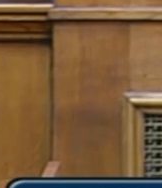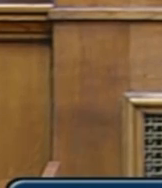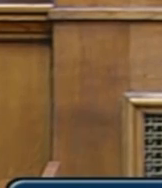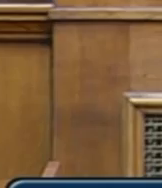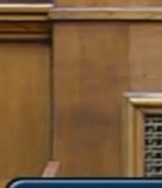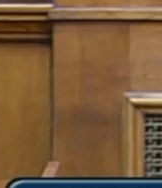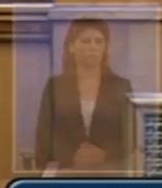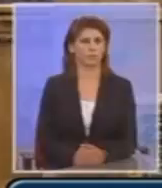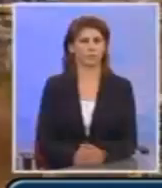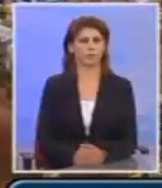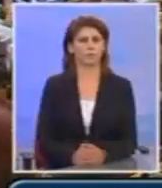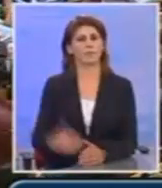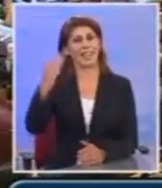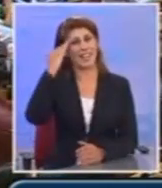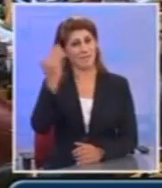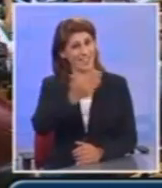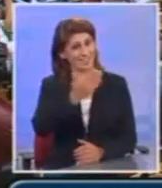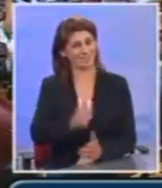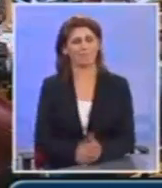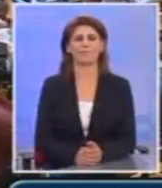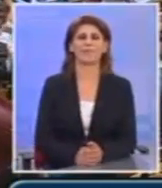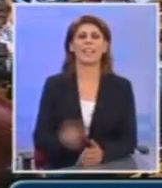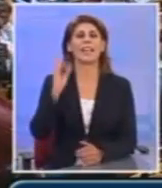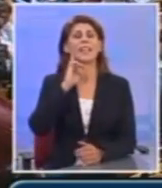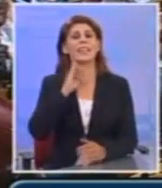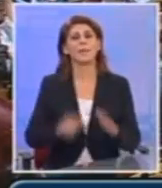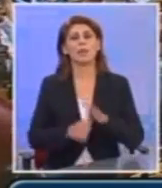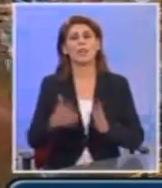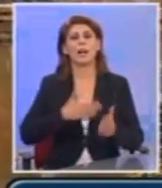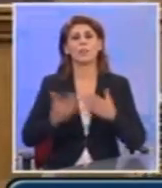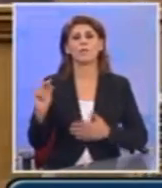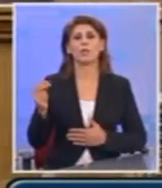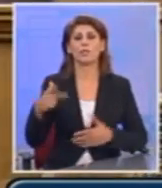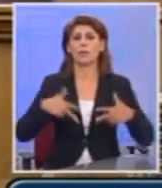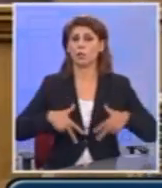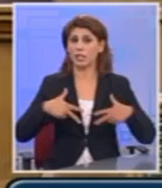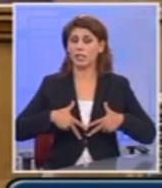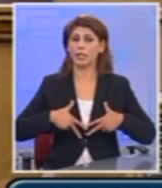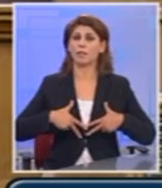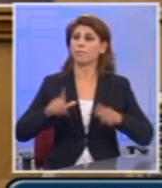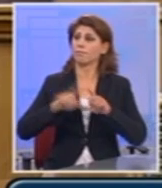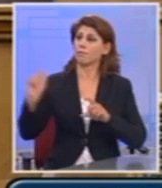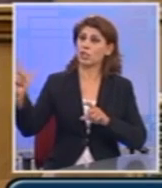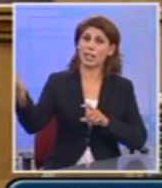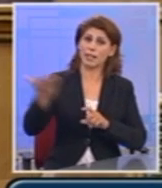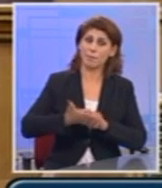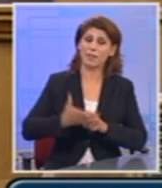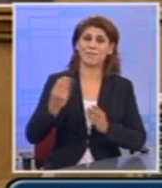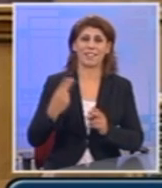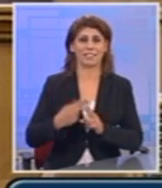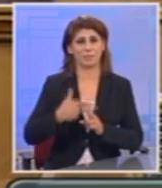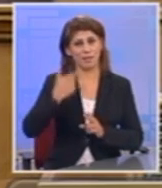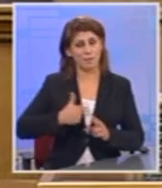καλημέρα κυρία πρόεδρε αγαπητοί βουλευτές υπουργέ υπουργοί προσκεκλημένοι είναι μεγάλη τιμή για μένα που